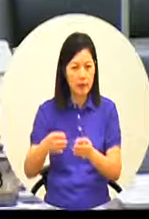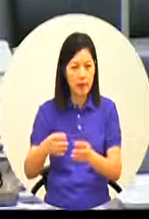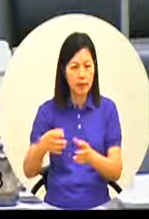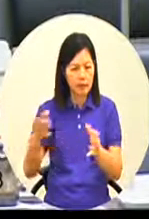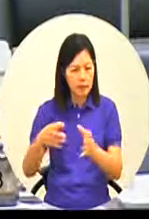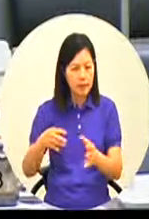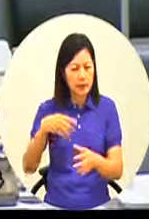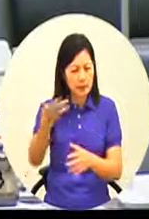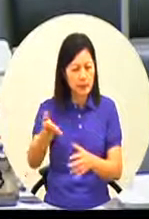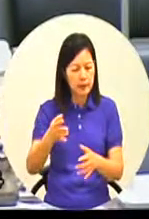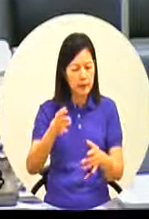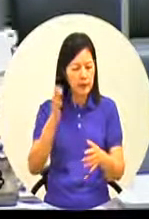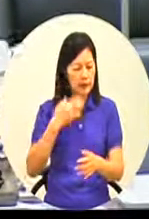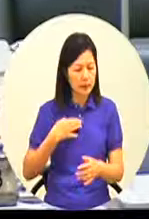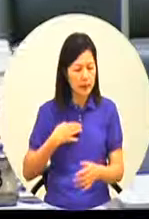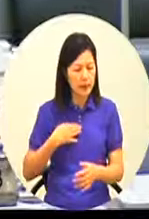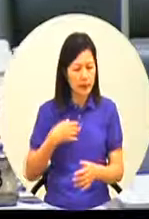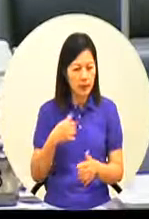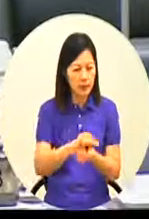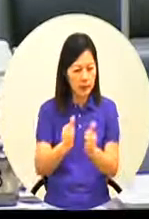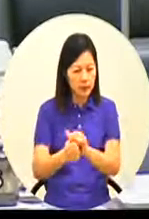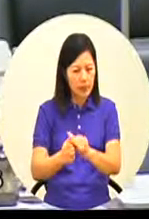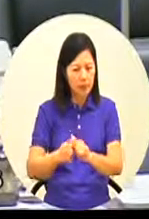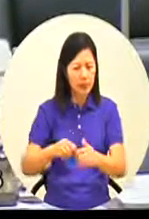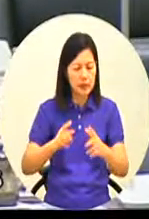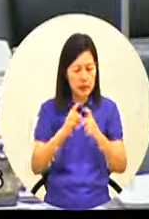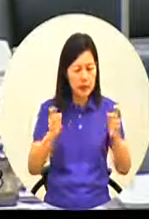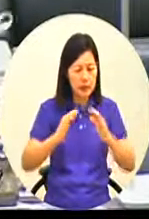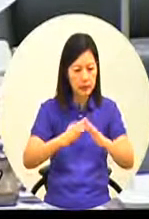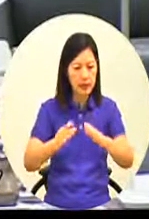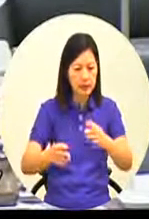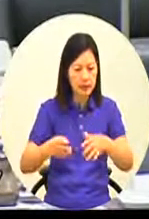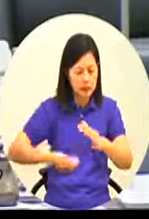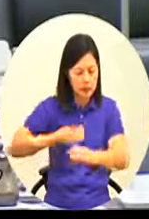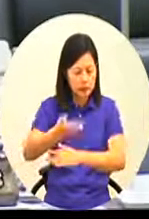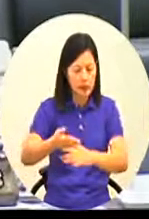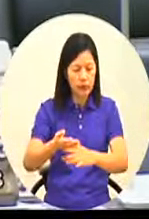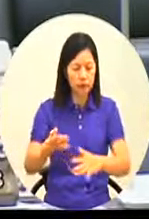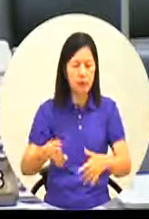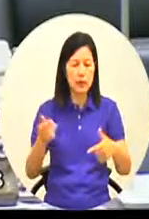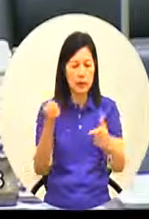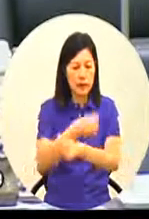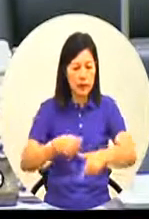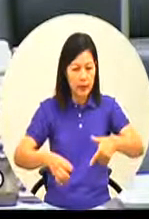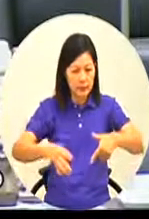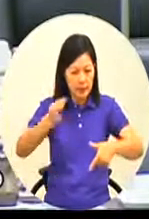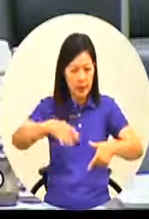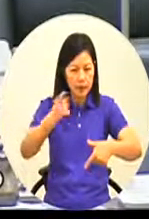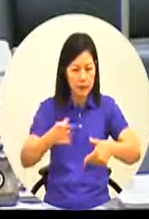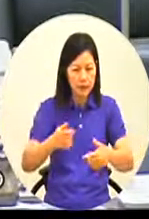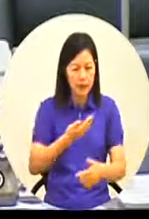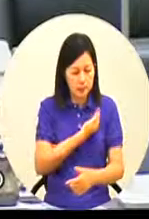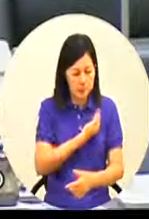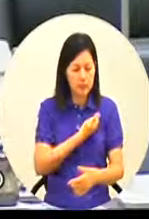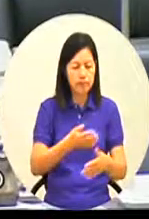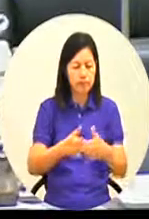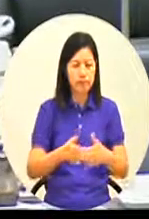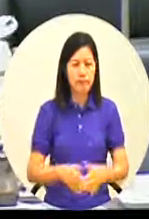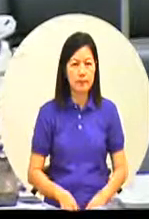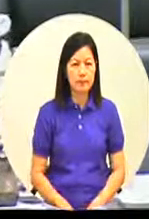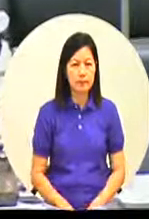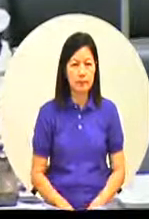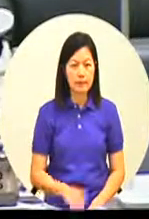个就是我们彼此要让城市进步所付出的共同代价，而且是很小的一个代价，大家彼此忍受。来，接